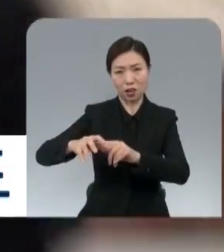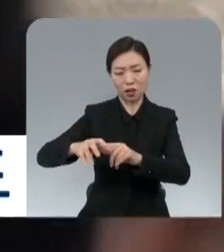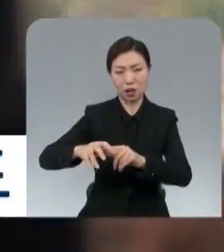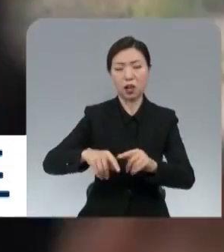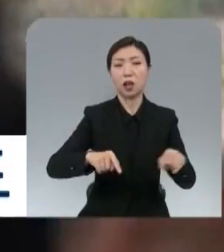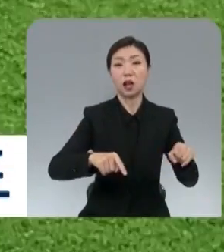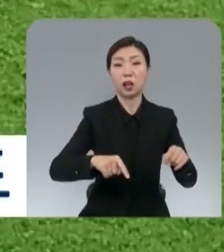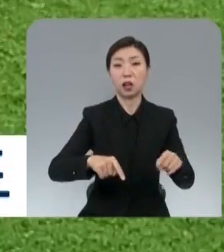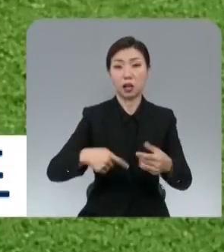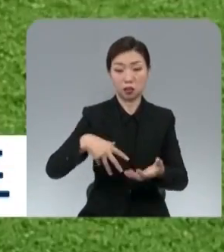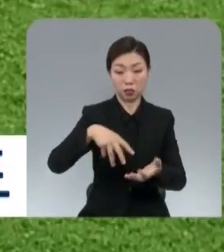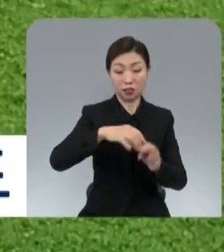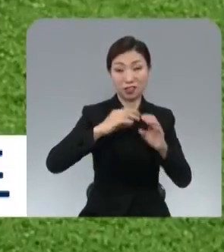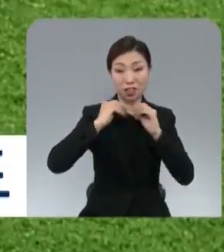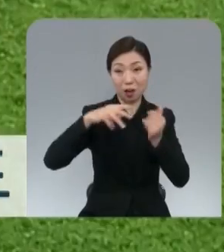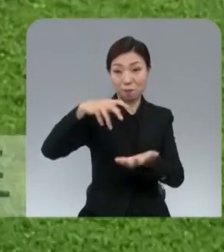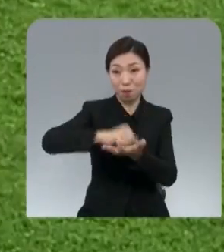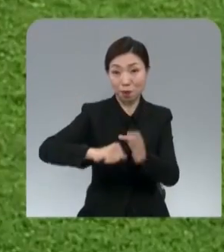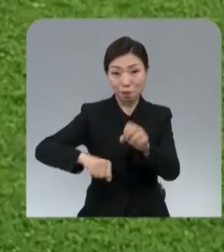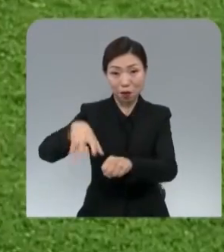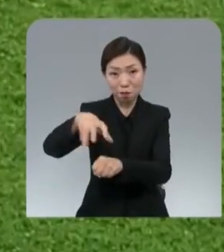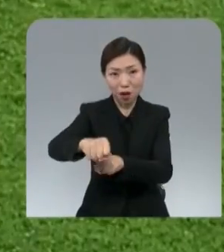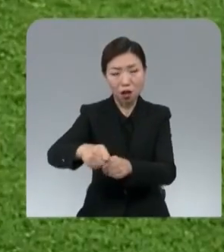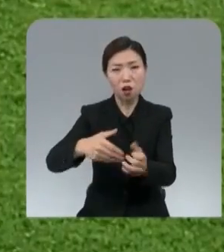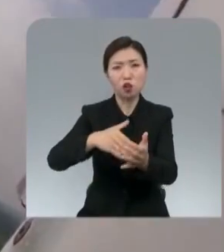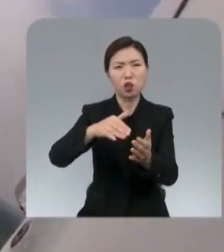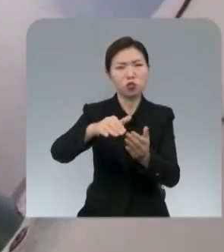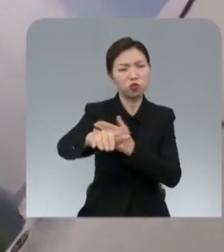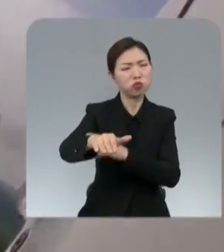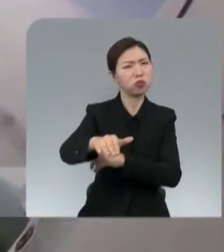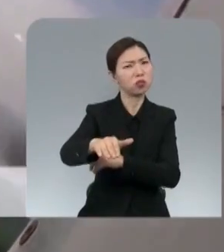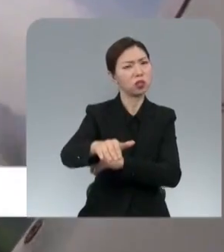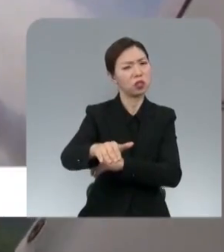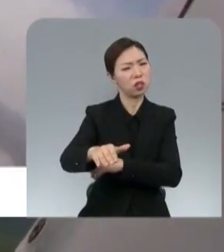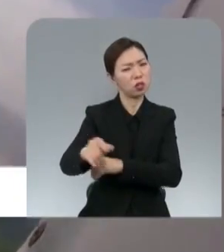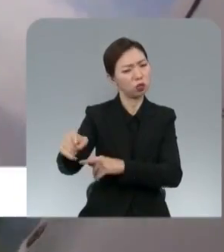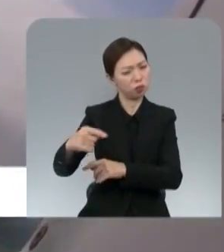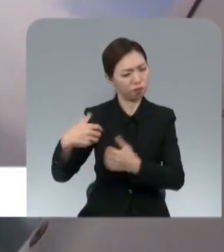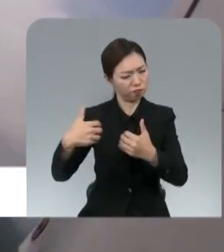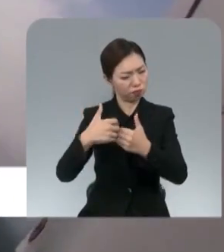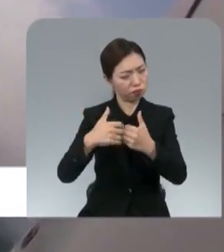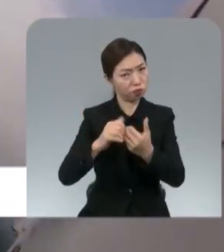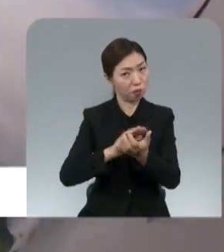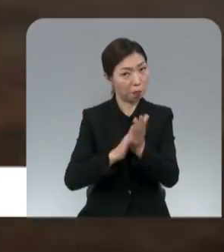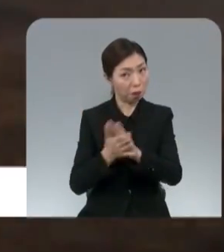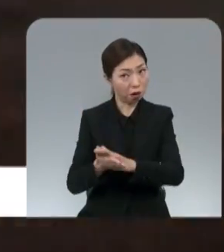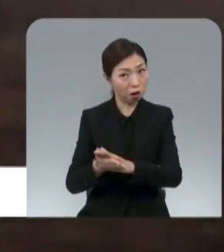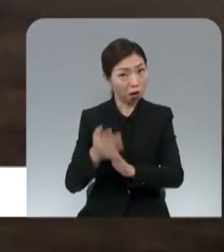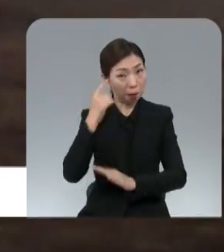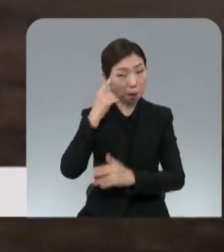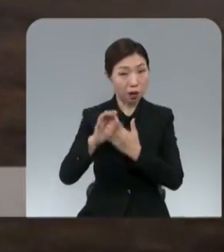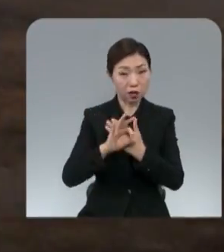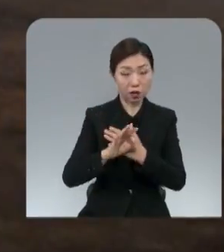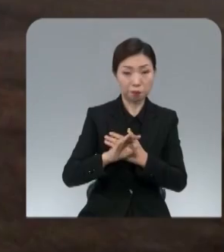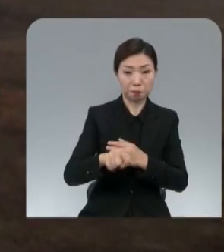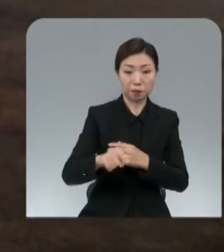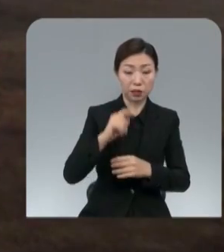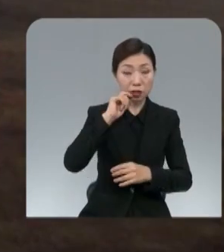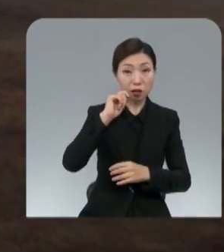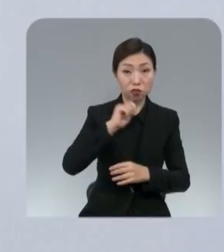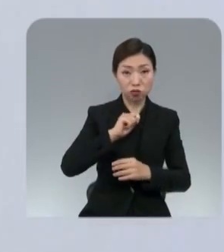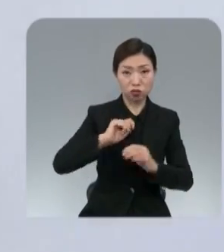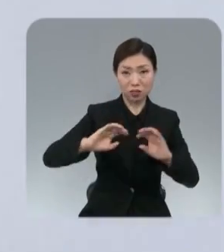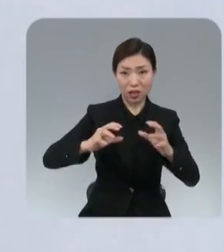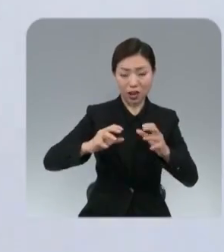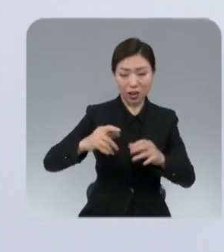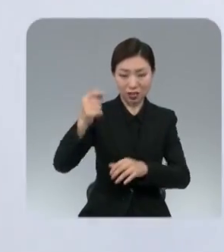우려가 나옵니다. 러시아는 병합 지역에 대한 공격은 자국 영토에 대한 침공이기 때문에 핵무기를 포함한